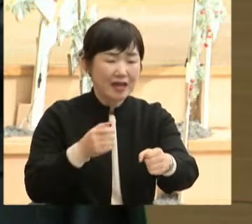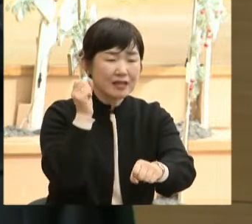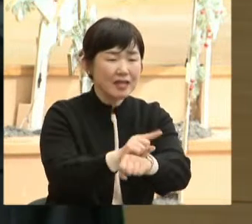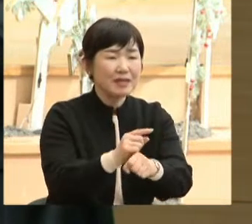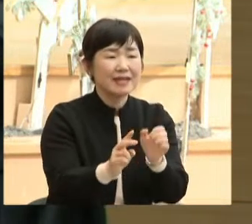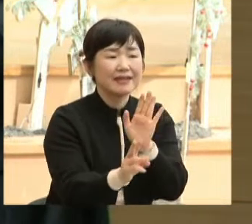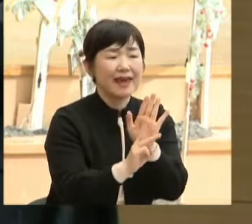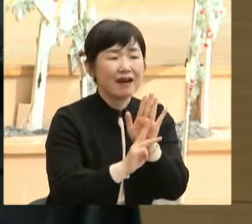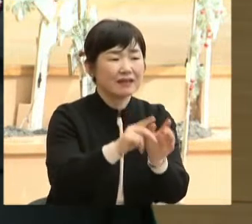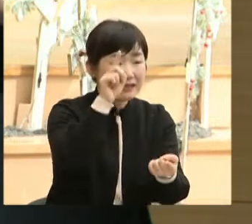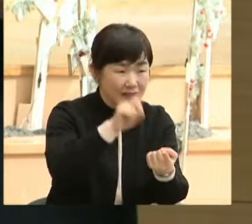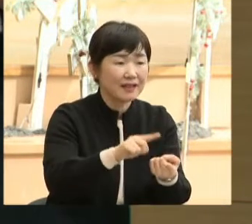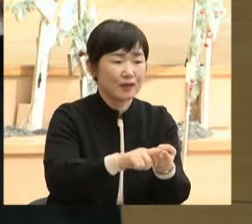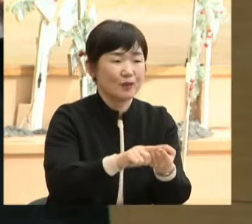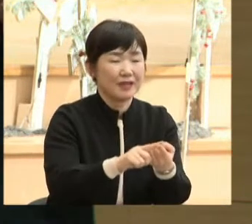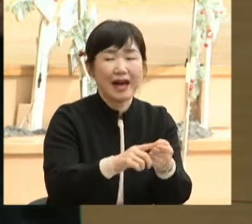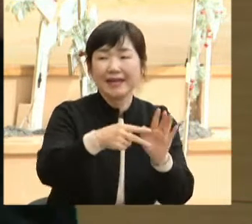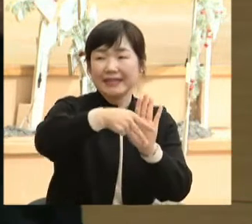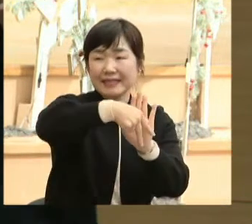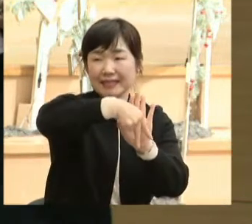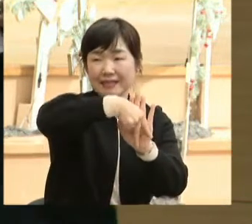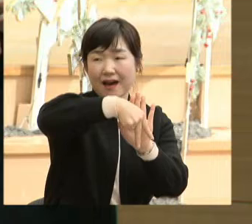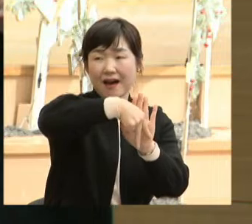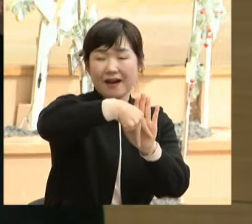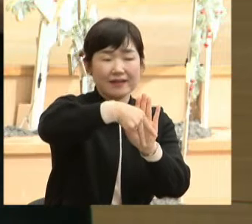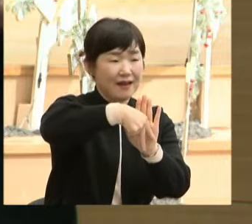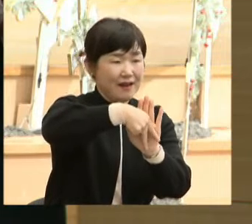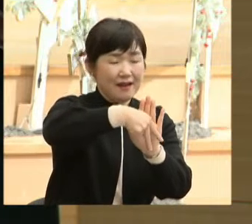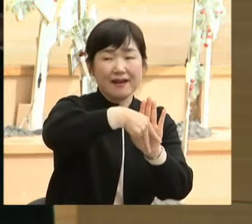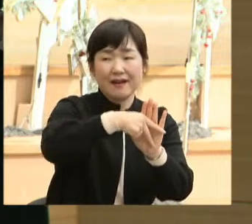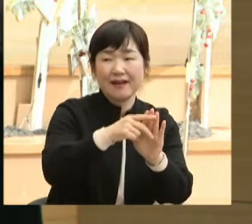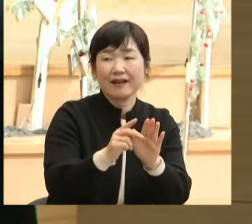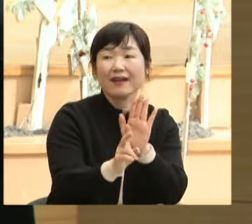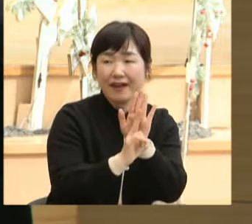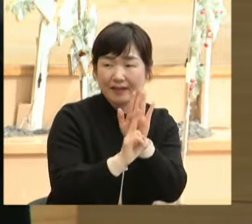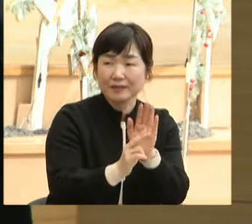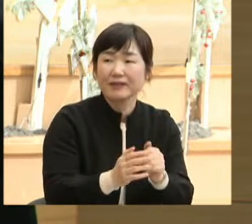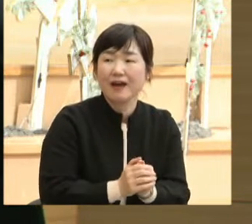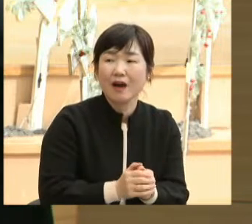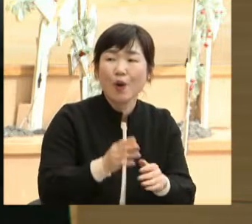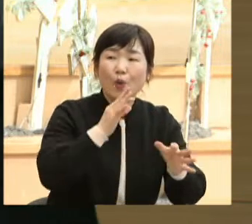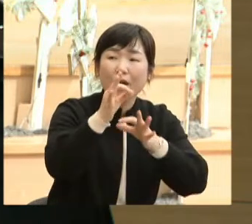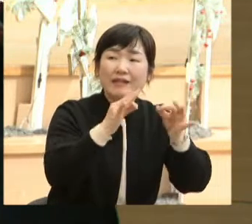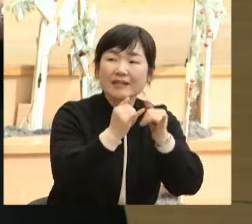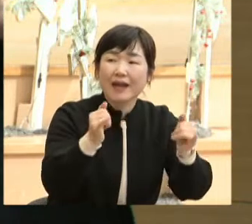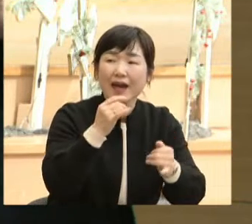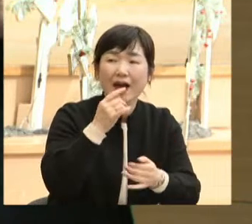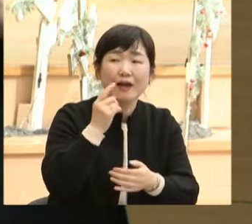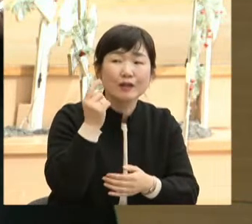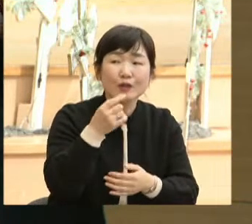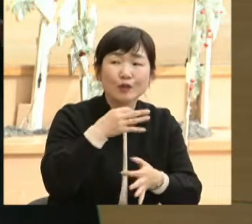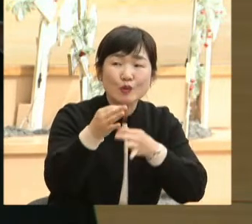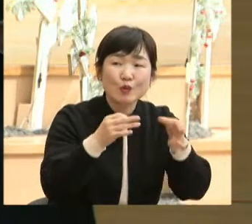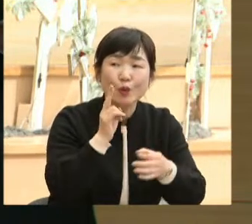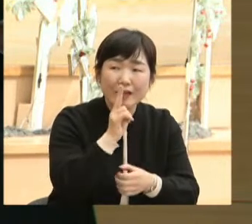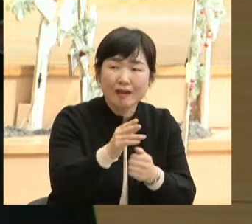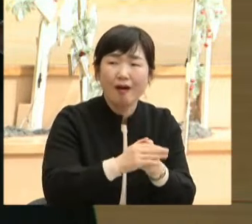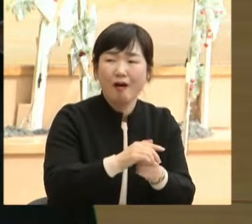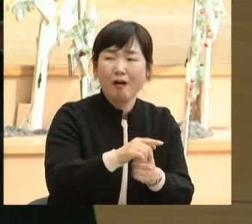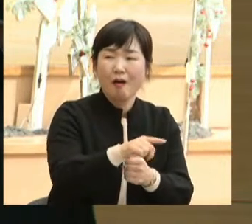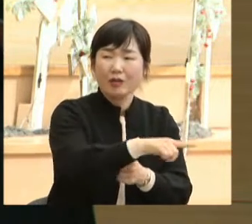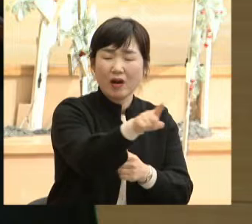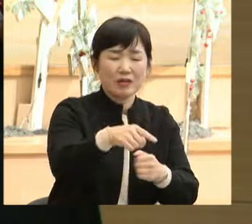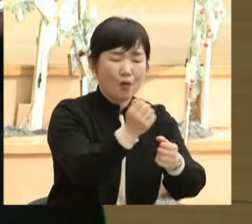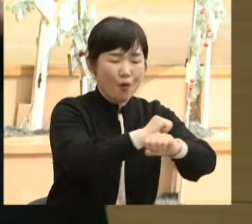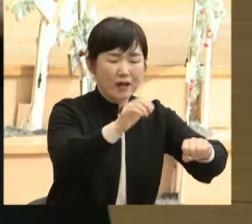그대로예요 이사야서에 내용 읽어 볼까 떴습니다 시장 주는 저 서류 이르되 너희는 광야에서